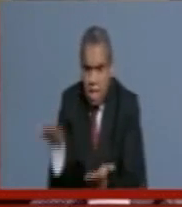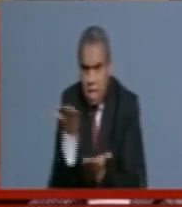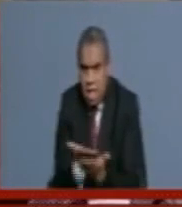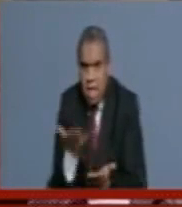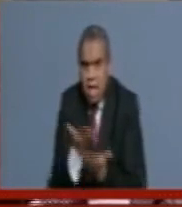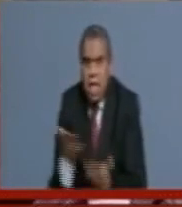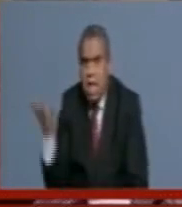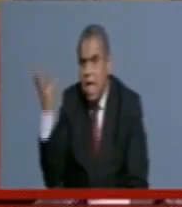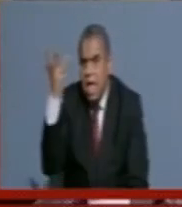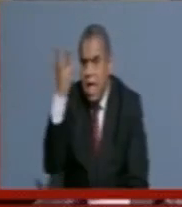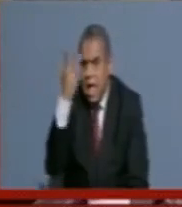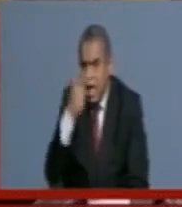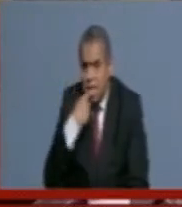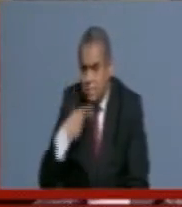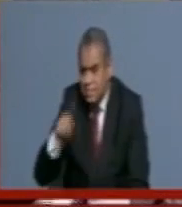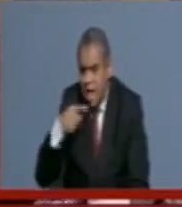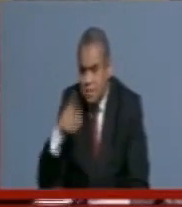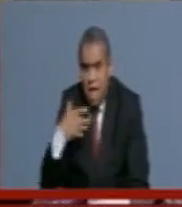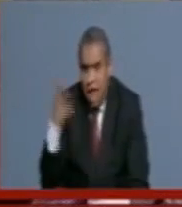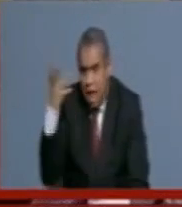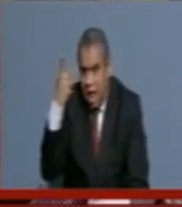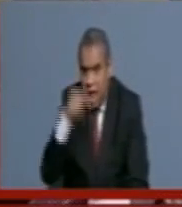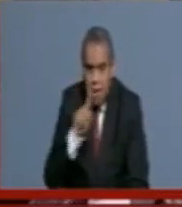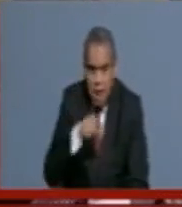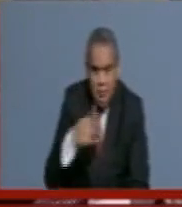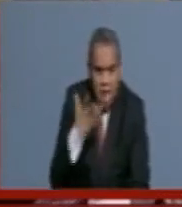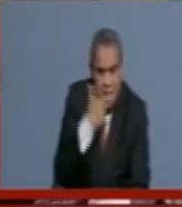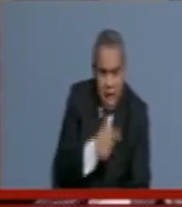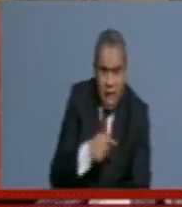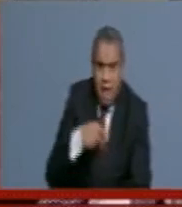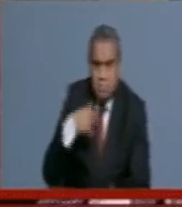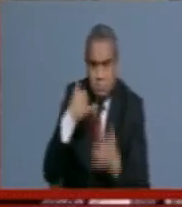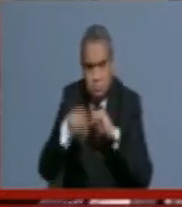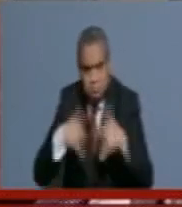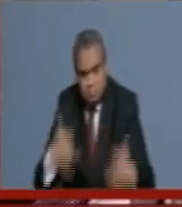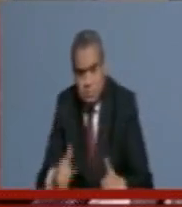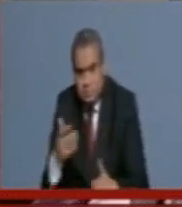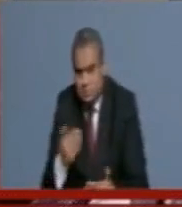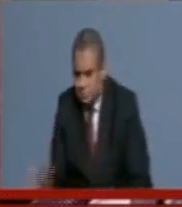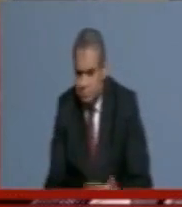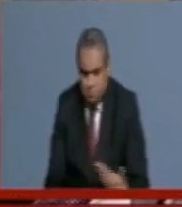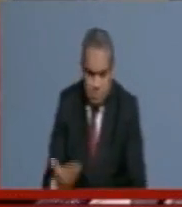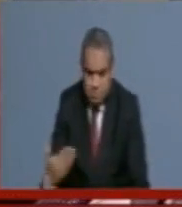الأوراق المستخدمة والأوراق غير مستخدمة، كل منهم بيتحط